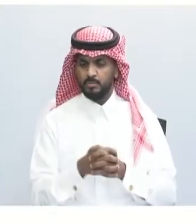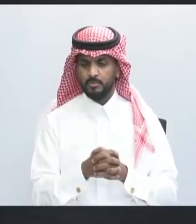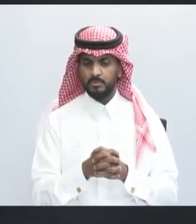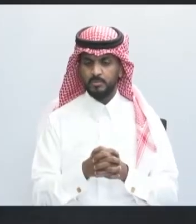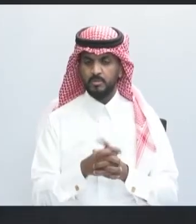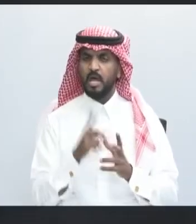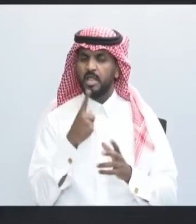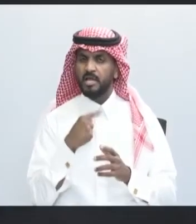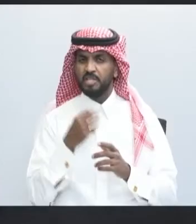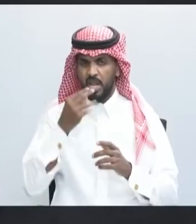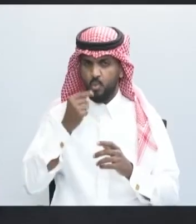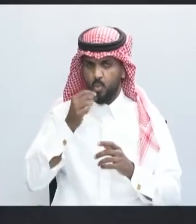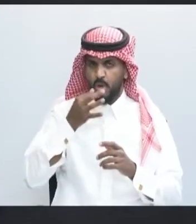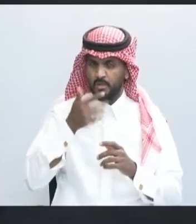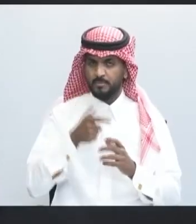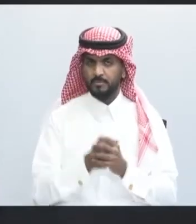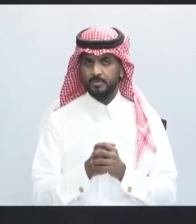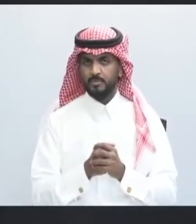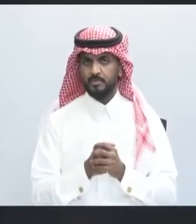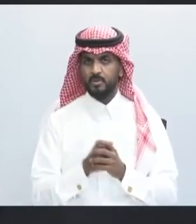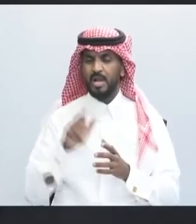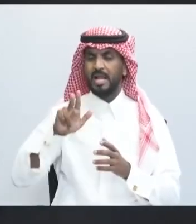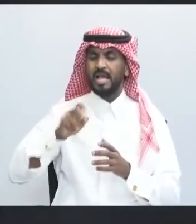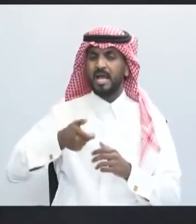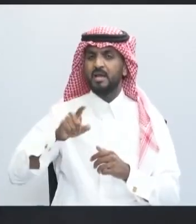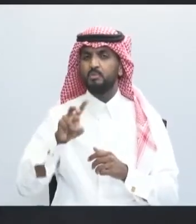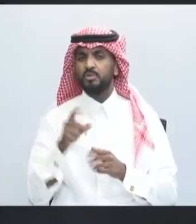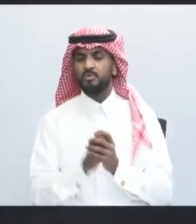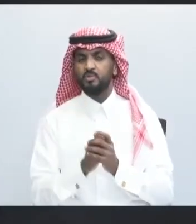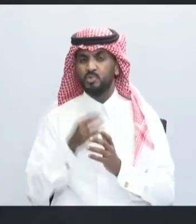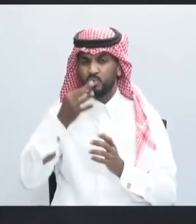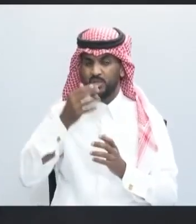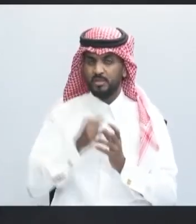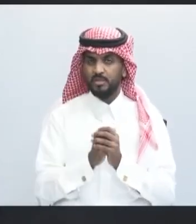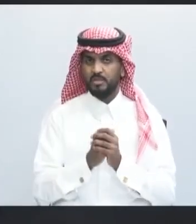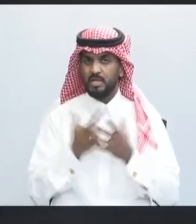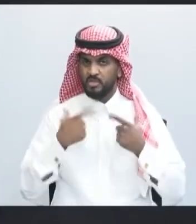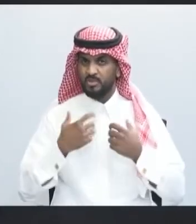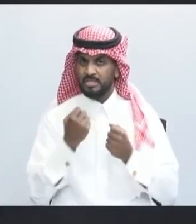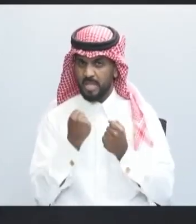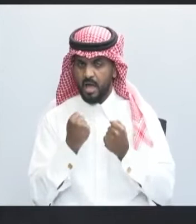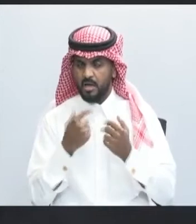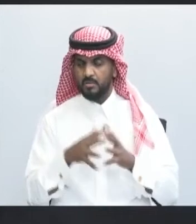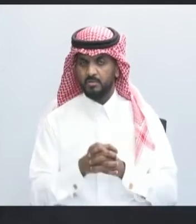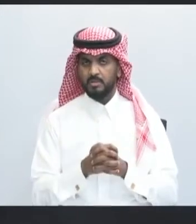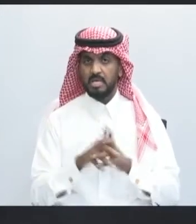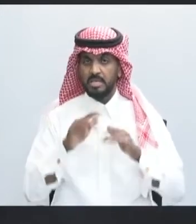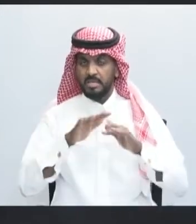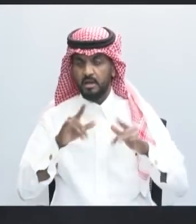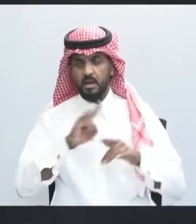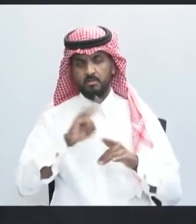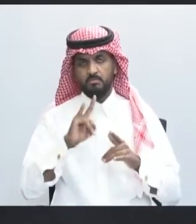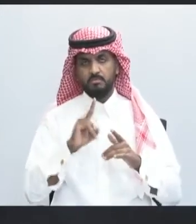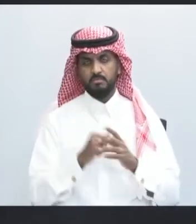احتاج نعم للحلويات والكربوهيدرات والسكريات حتى نحصل على الطاقه ولكن بكثره